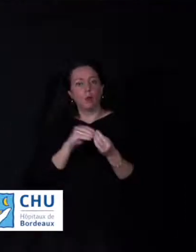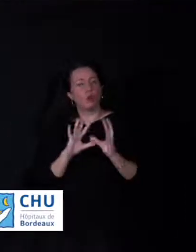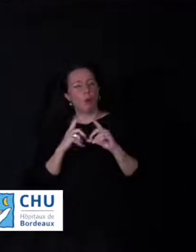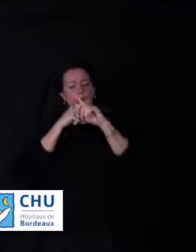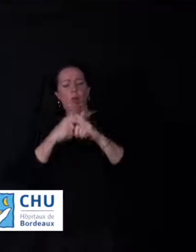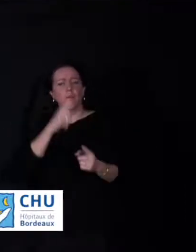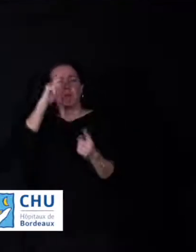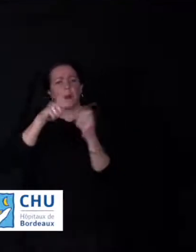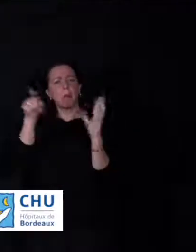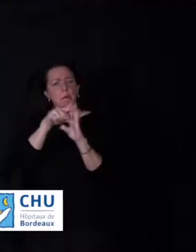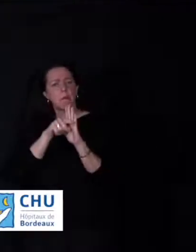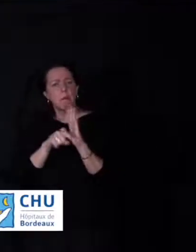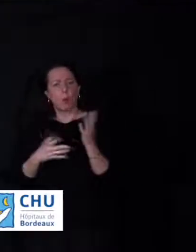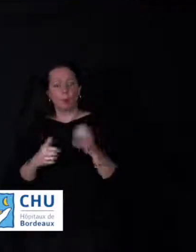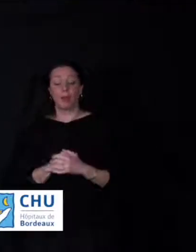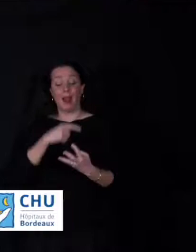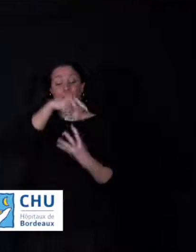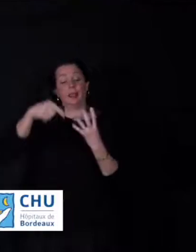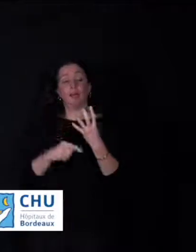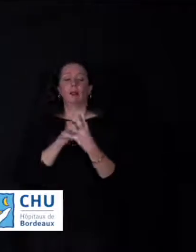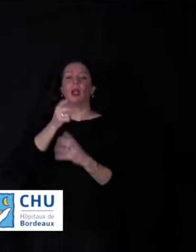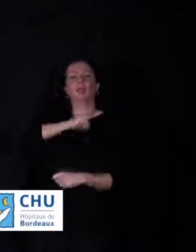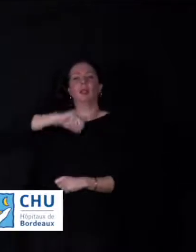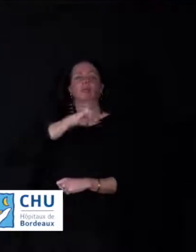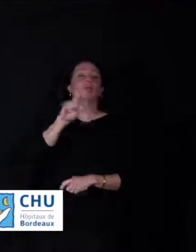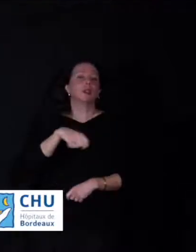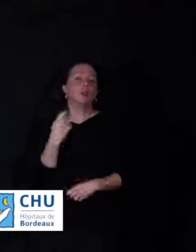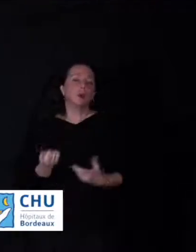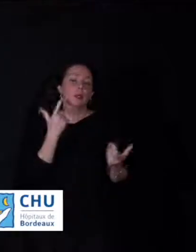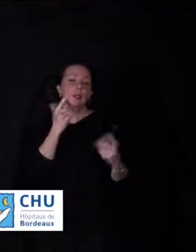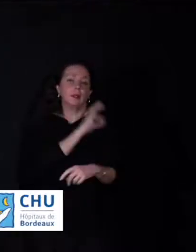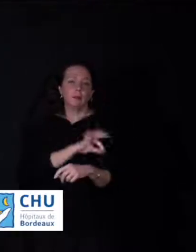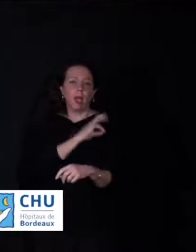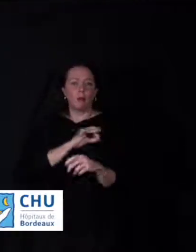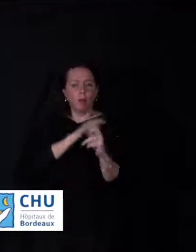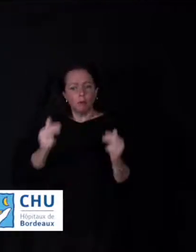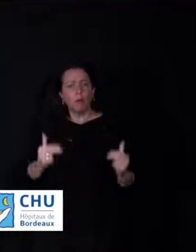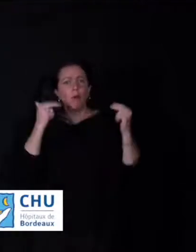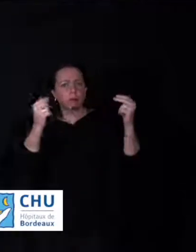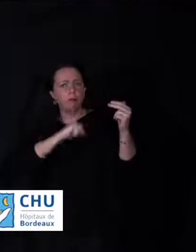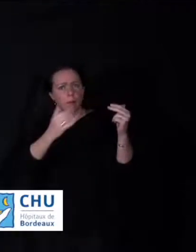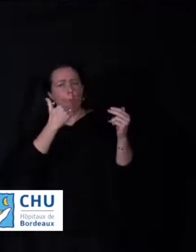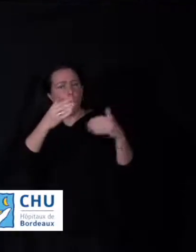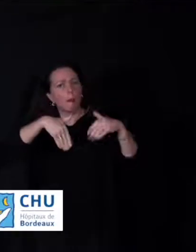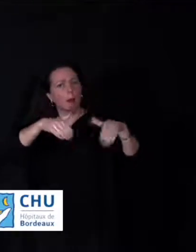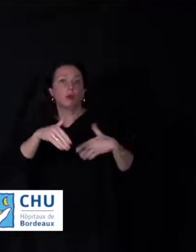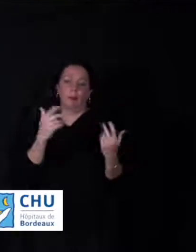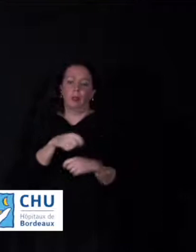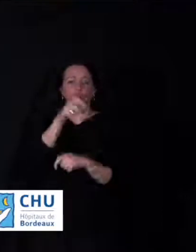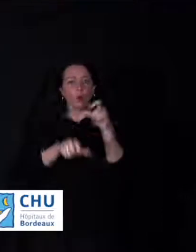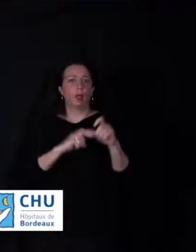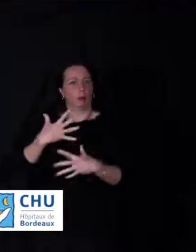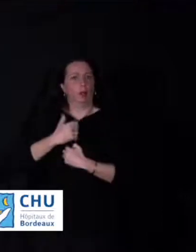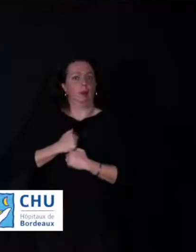arguments? Alors, on reprend nos 4 critères. L'efficacité, bien évidemment, plus le vaccin aura une efficacité authentifiée, plus les personnes